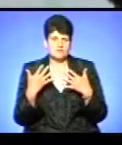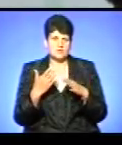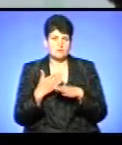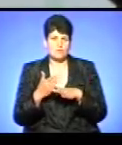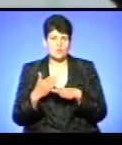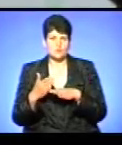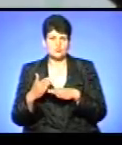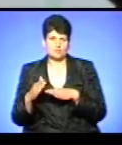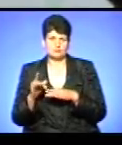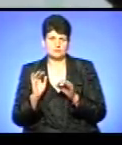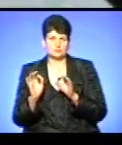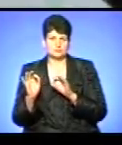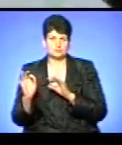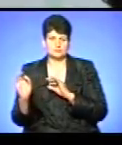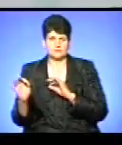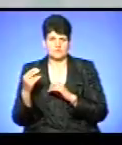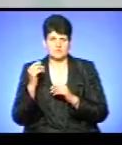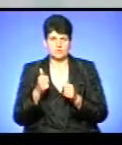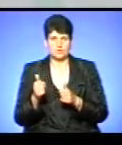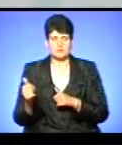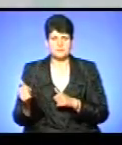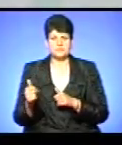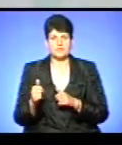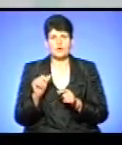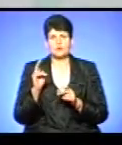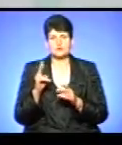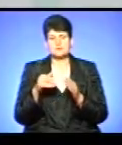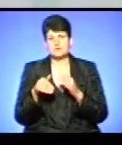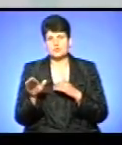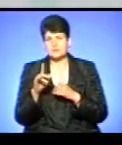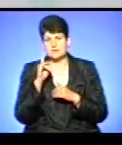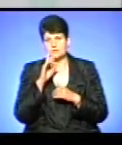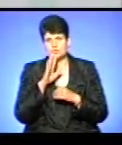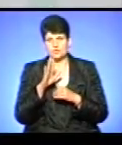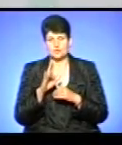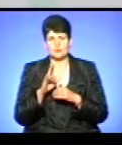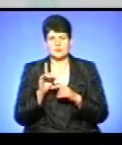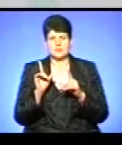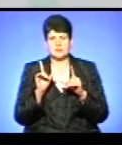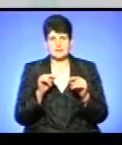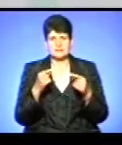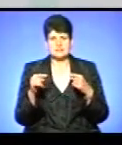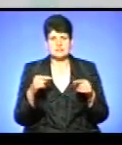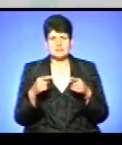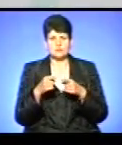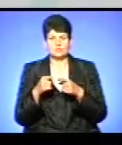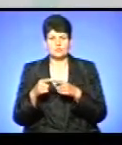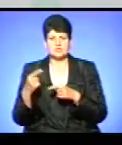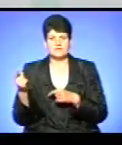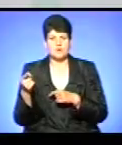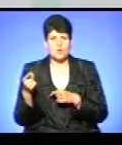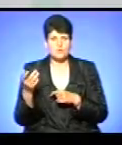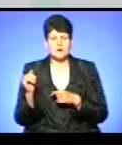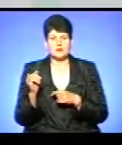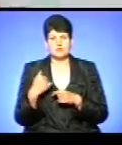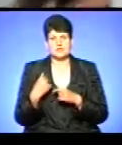поступово все налагоджується і стає все добре. Деякі діти пішли, тому що їм незручно добиратися з різних куточків Тернополя. І